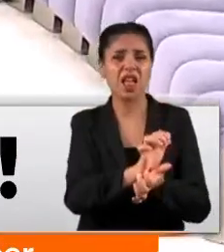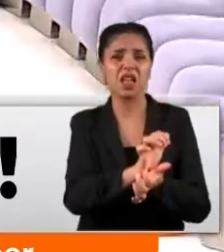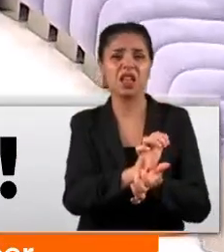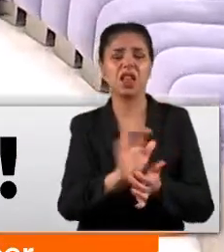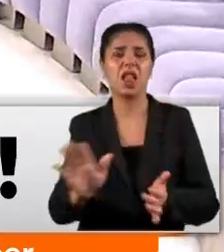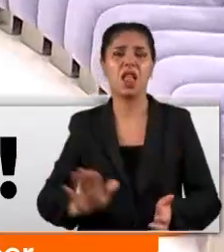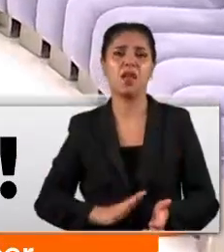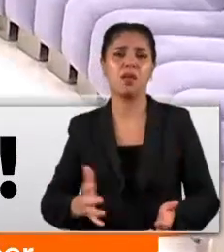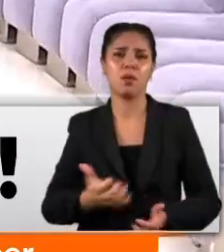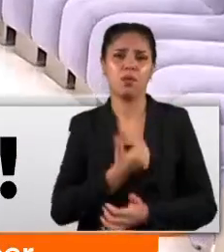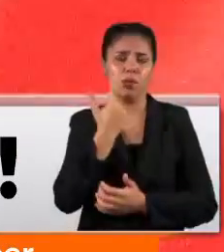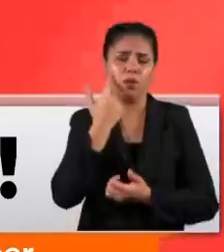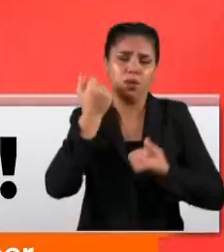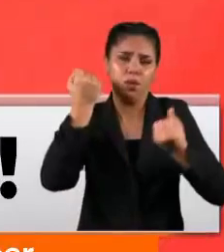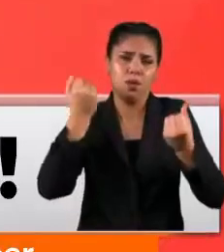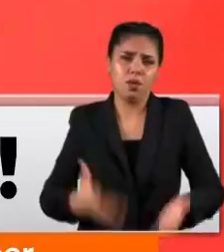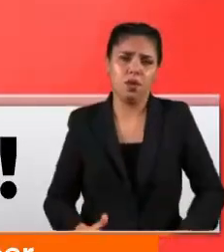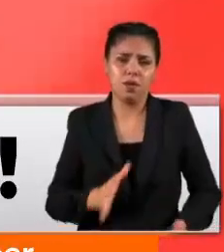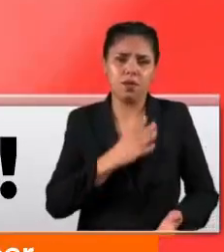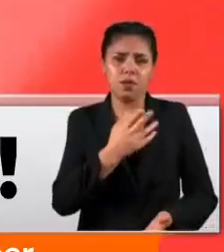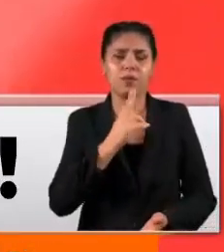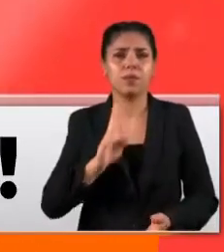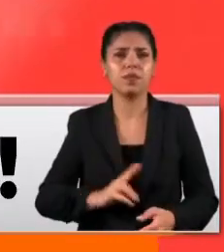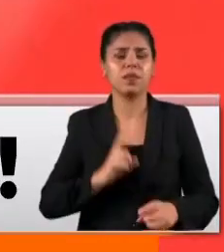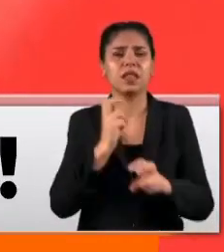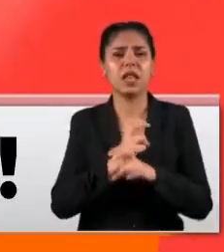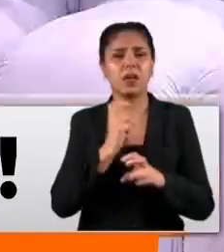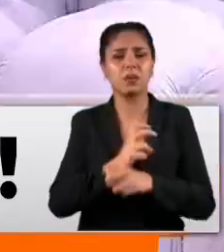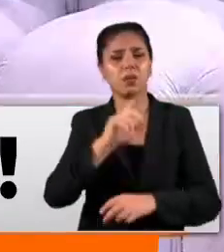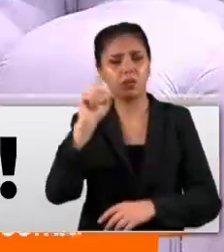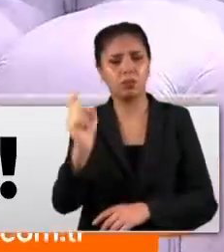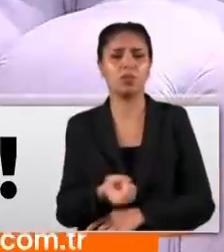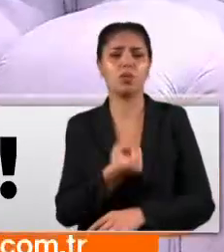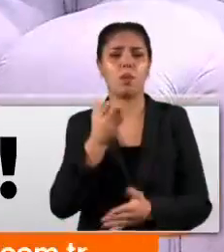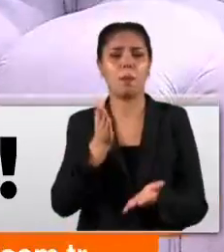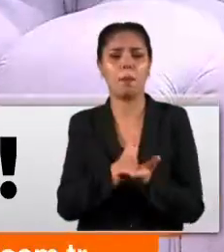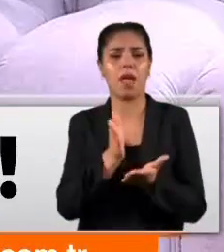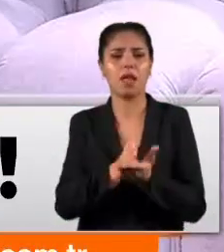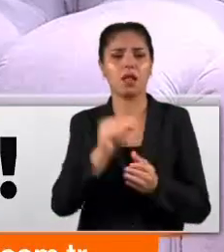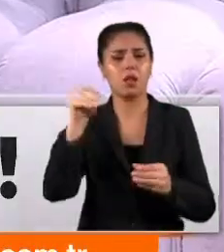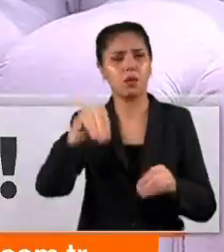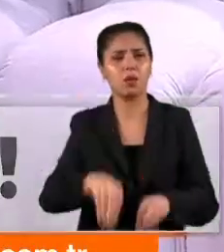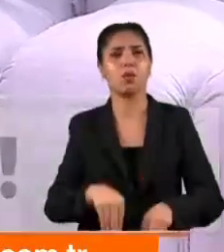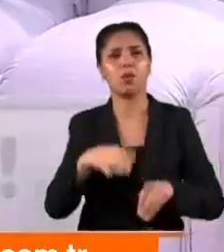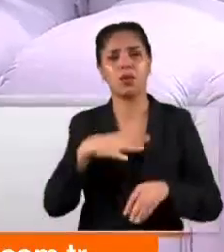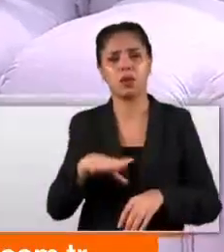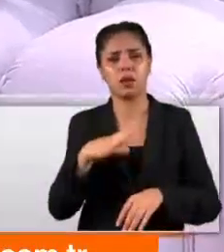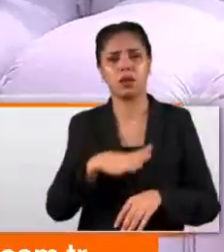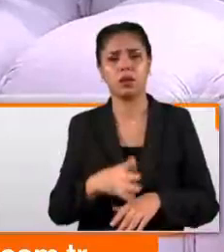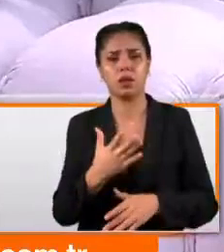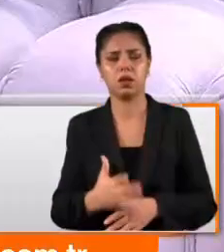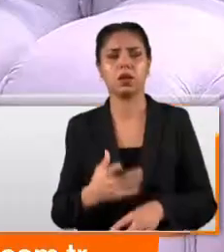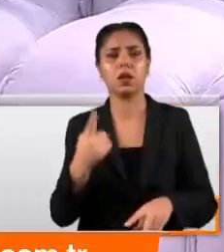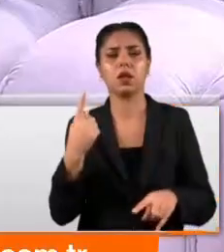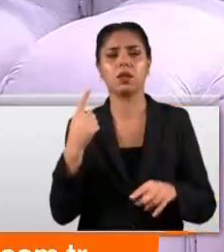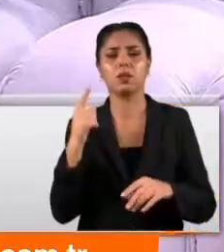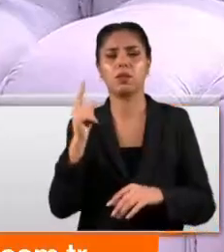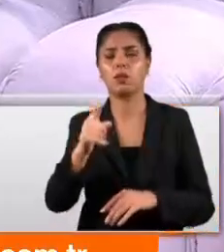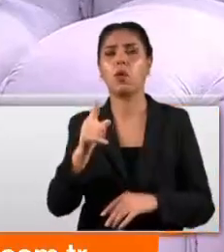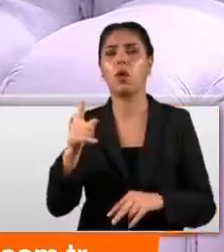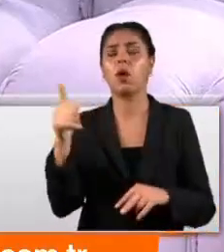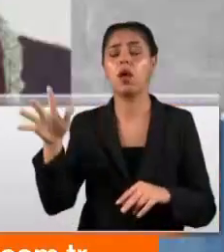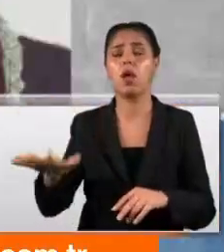evlat acısıyla kahroldu. Kızının kemiklerini bulunmasını hiç değilse istiyor. Bir mezarı Müge olmasını Hanım, istiyor Müge Hanım. Adem Kılıcım, Ayten